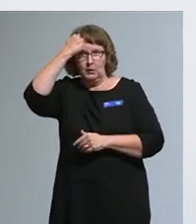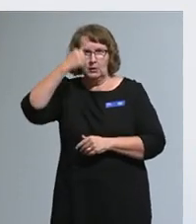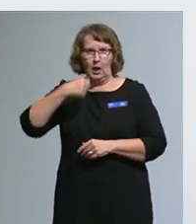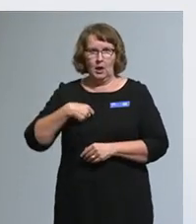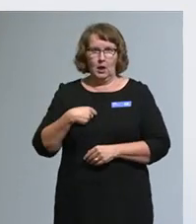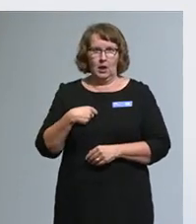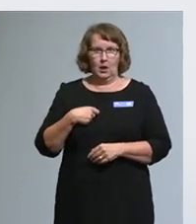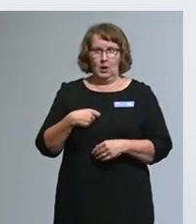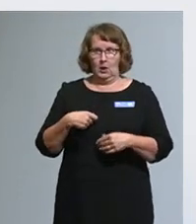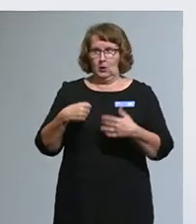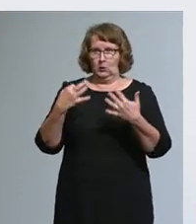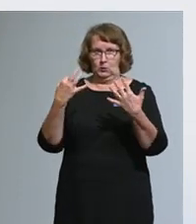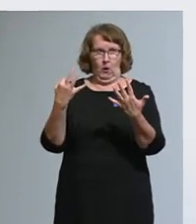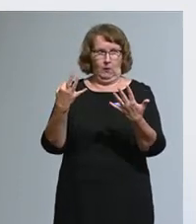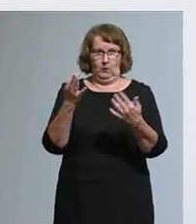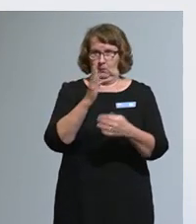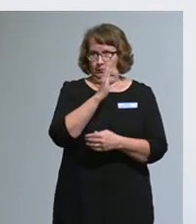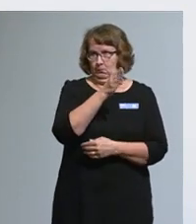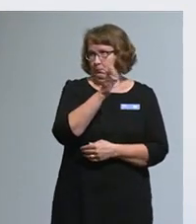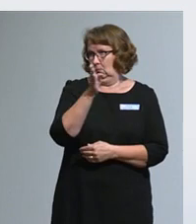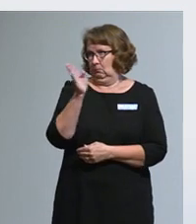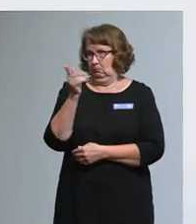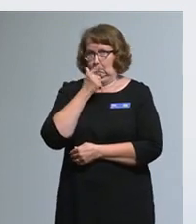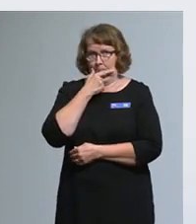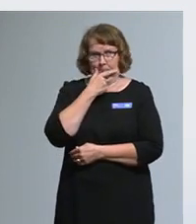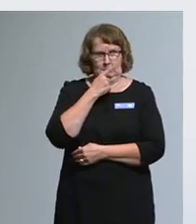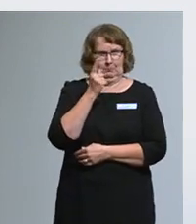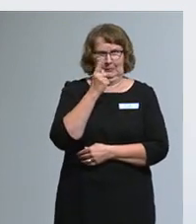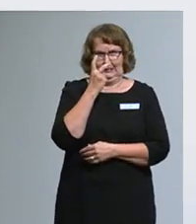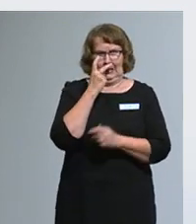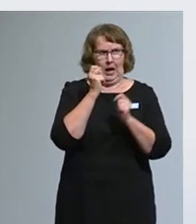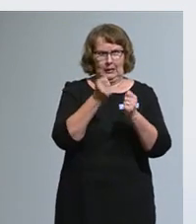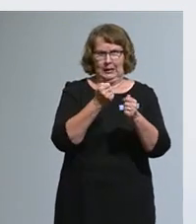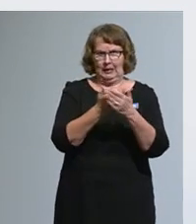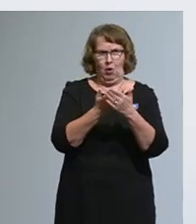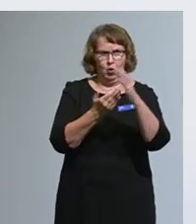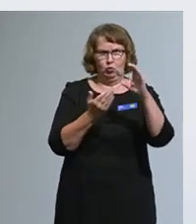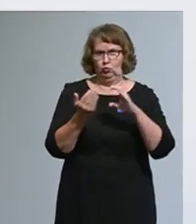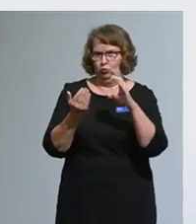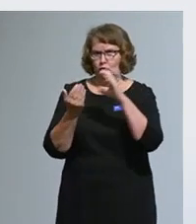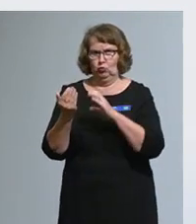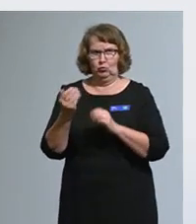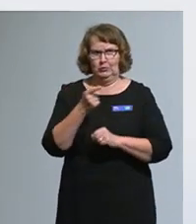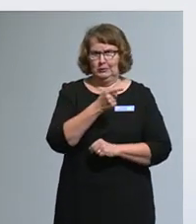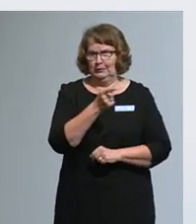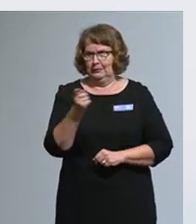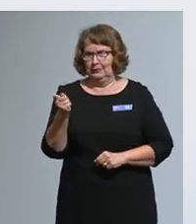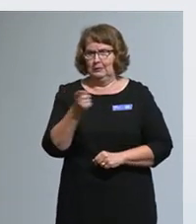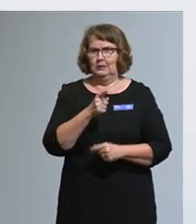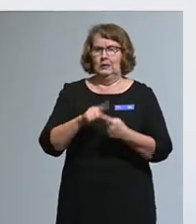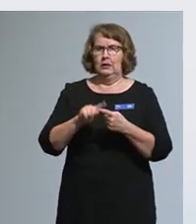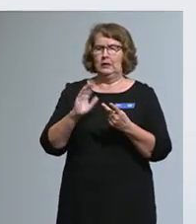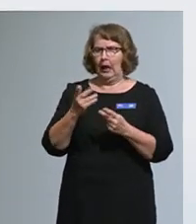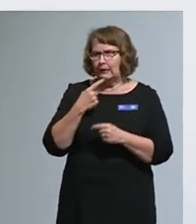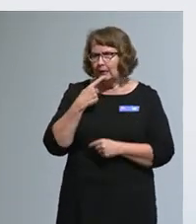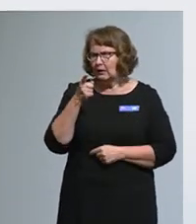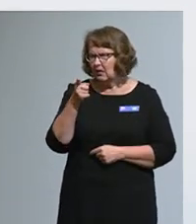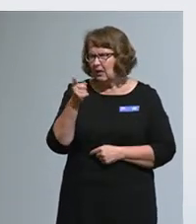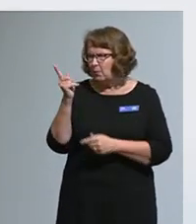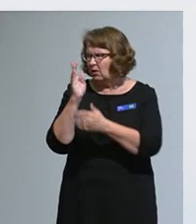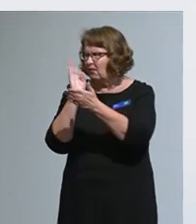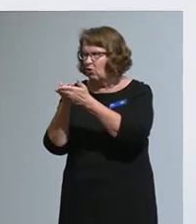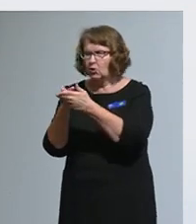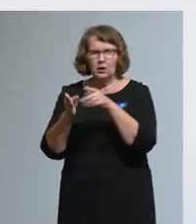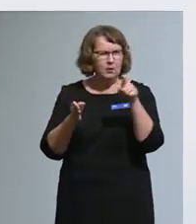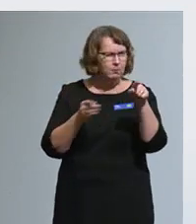näistä 8 eri tahosta lähtisin hakemaan rahoitusta. Tai että kun tässä on tämmöiset tavoitteet ja tässä